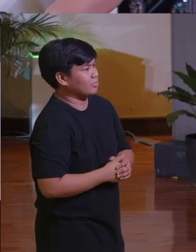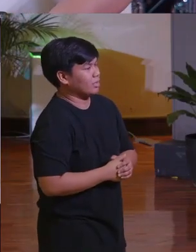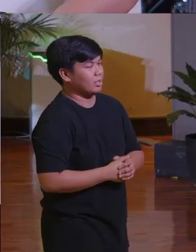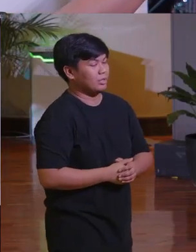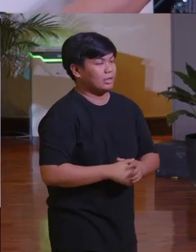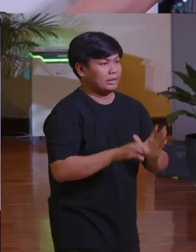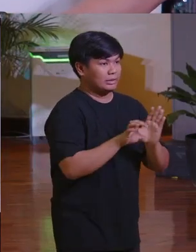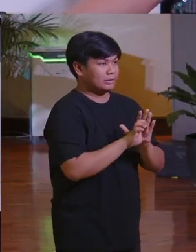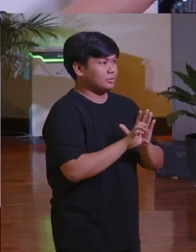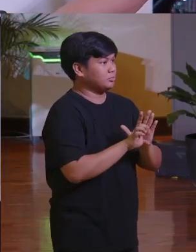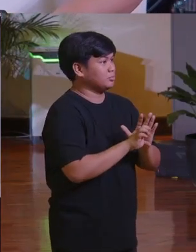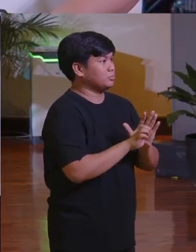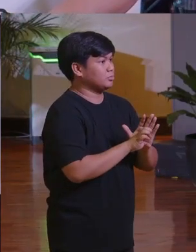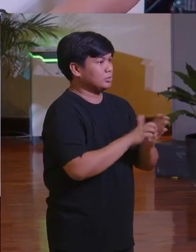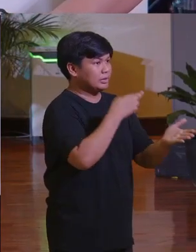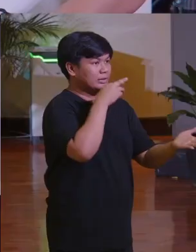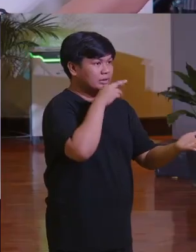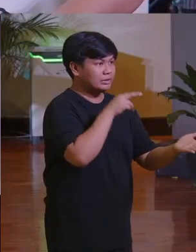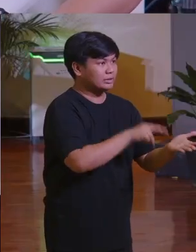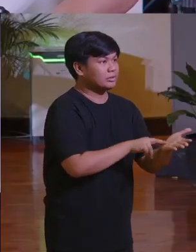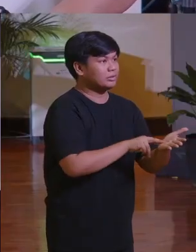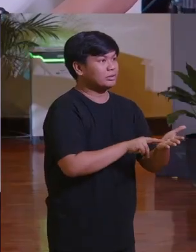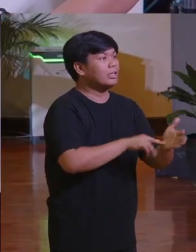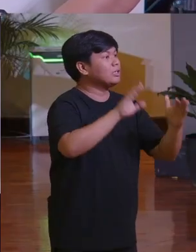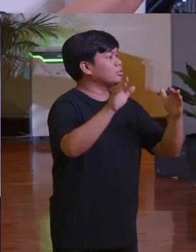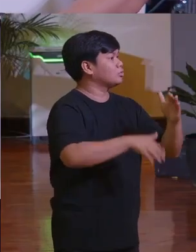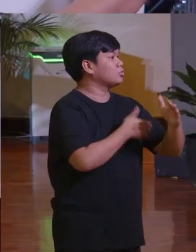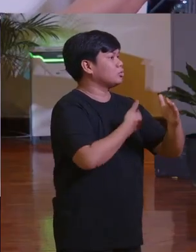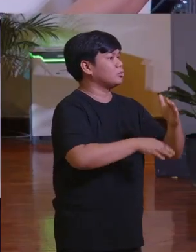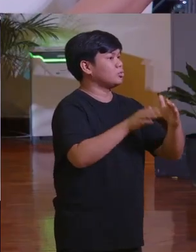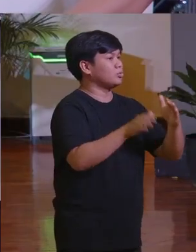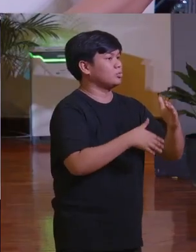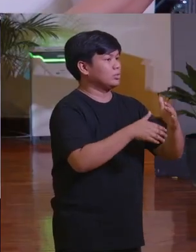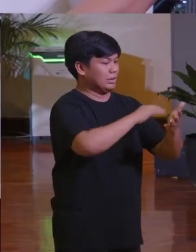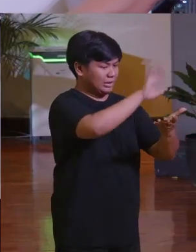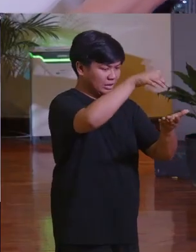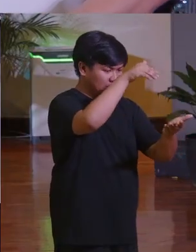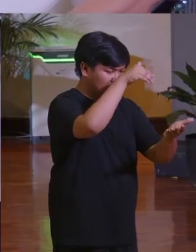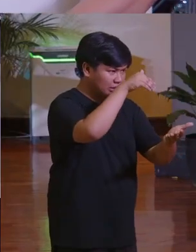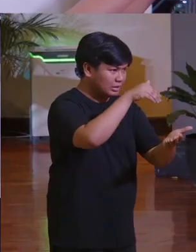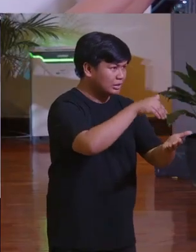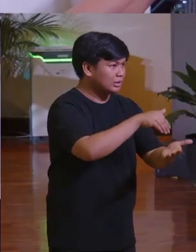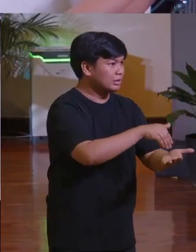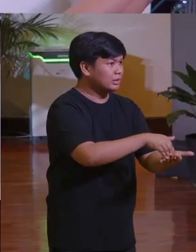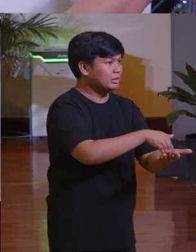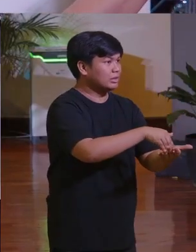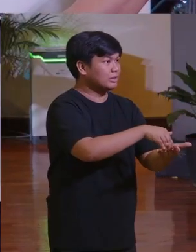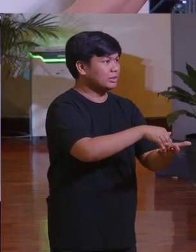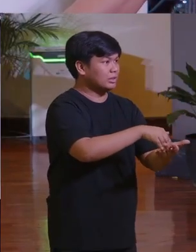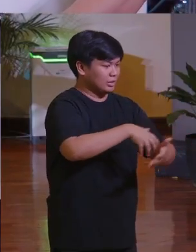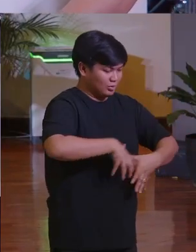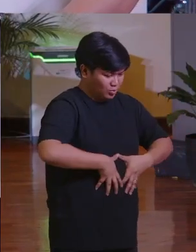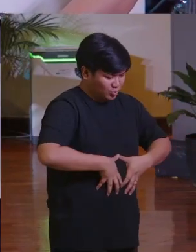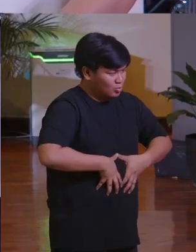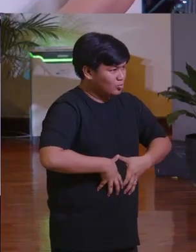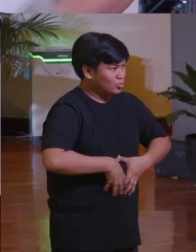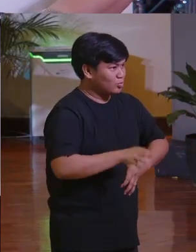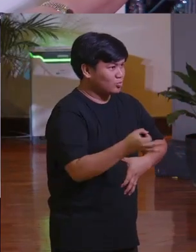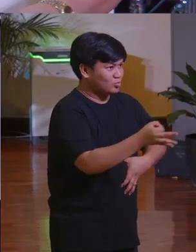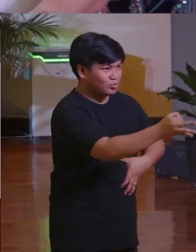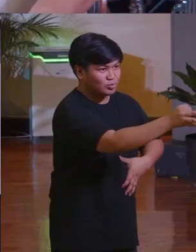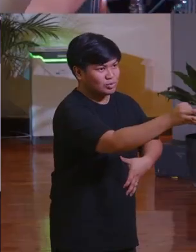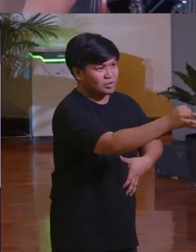So halimbawa, ni-record niya yung kanyang himno sa gitna ng stomach ng